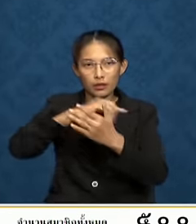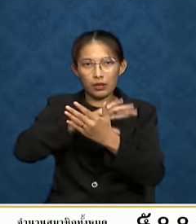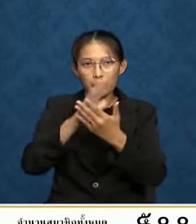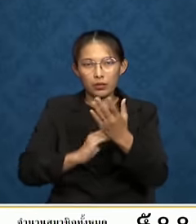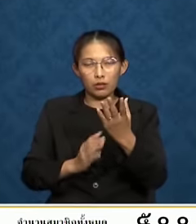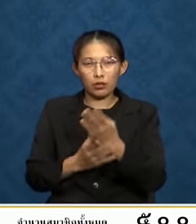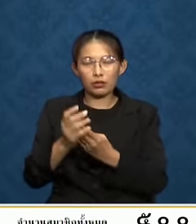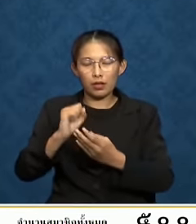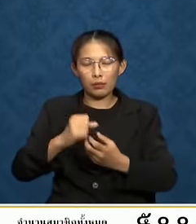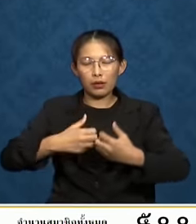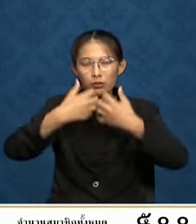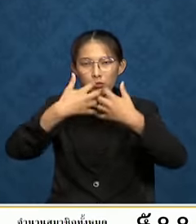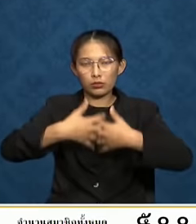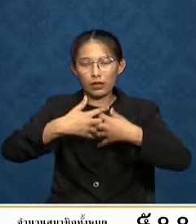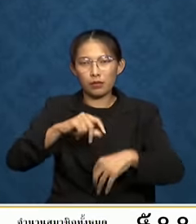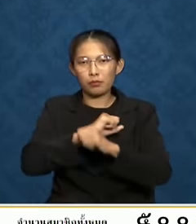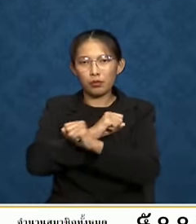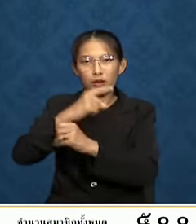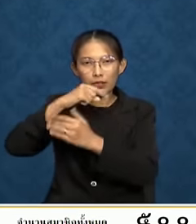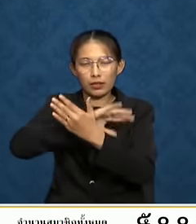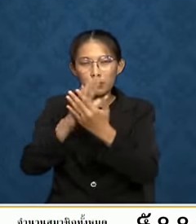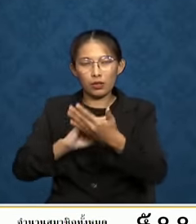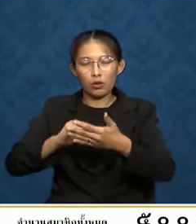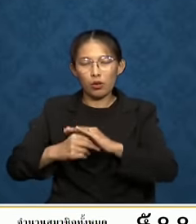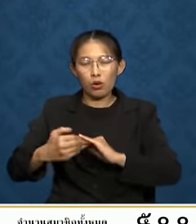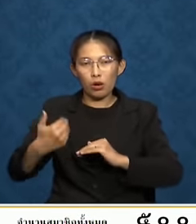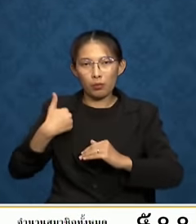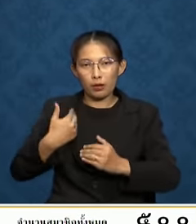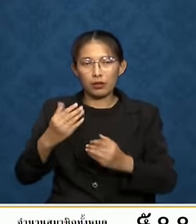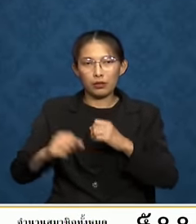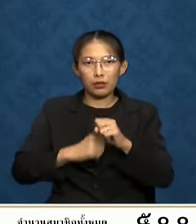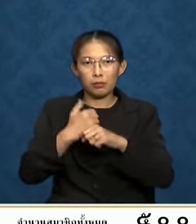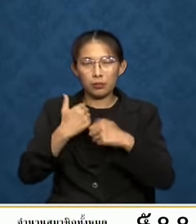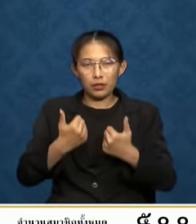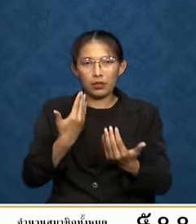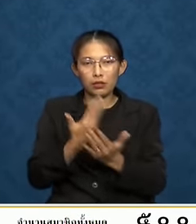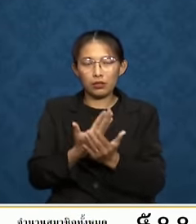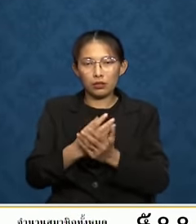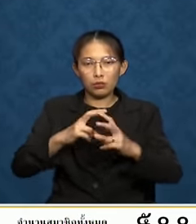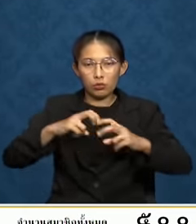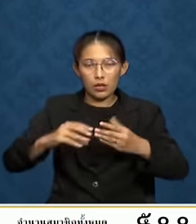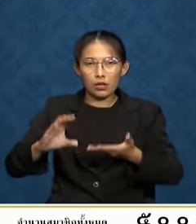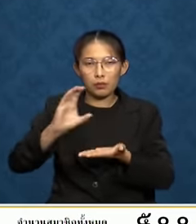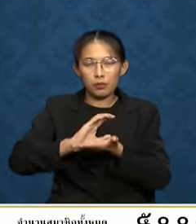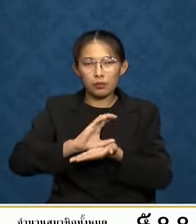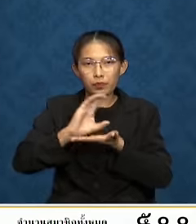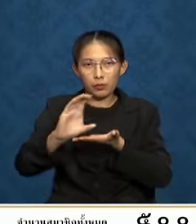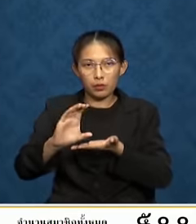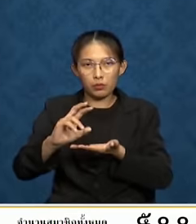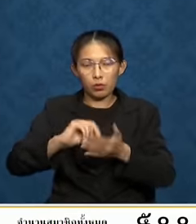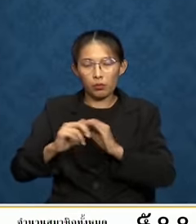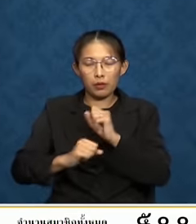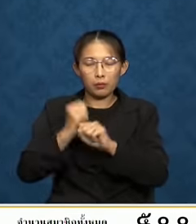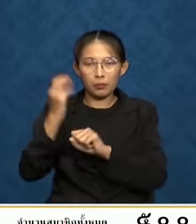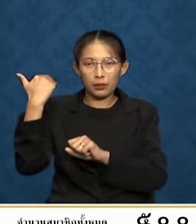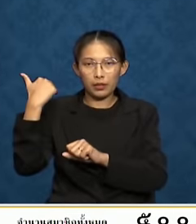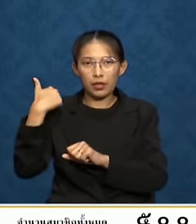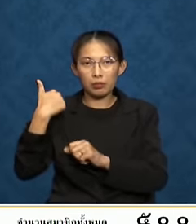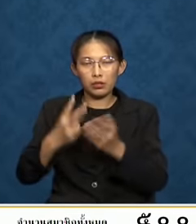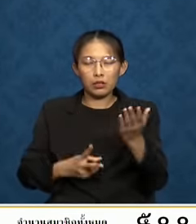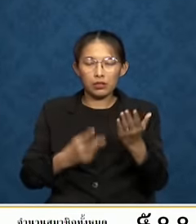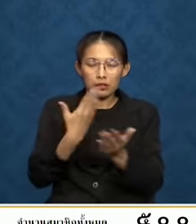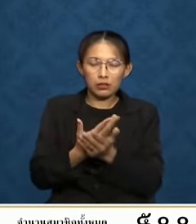อุตสาหกรรมปกประเทศเนี่ยเพิ่มงบวิจัยครับปีนี้เพิ่มงบปีที่แล้วคราวที่แล้วท่านทติดิผมบอกไปตัด